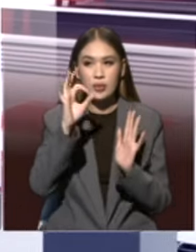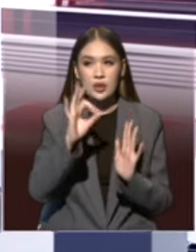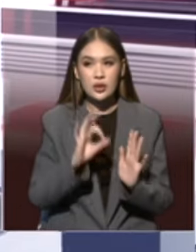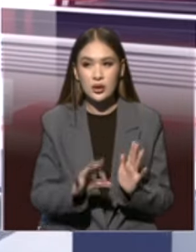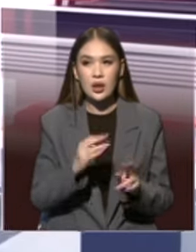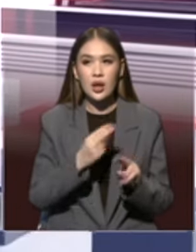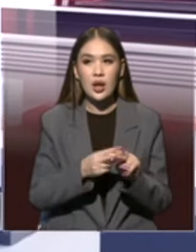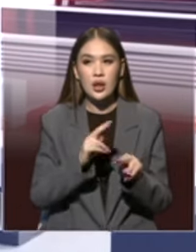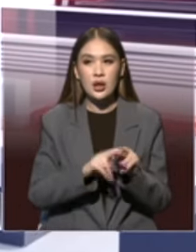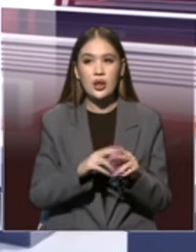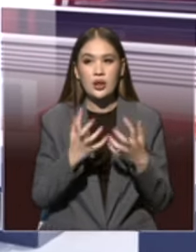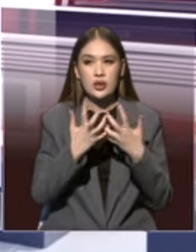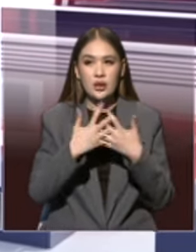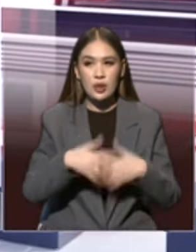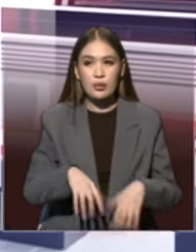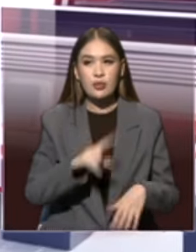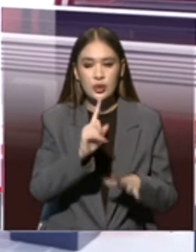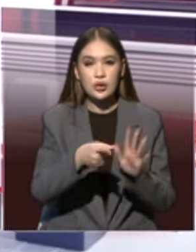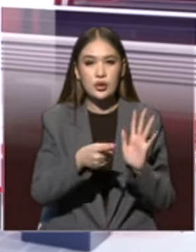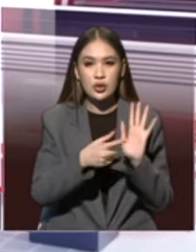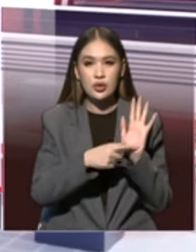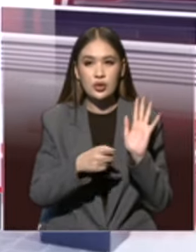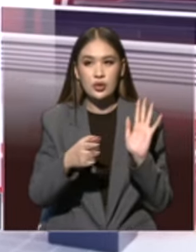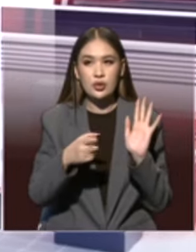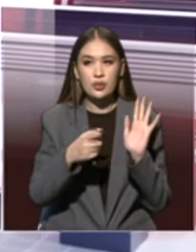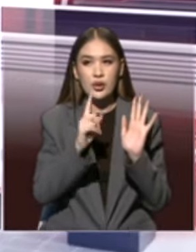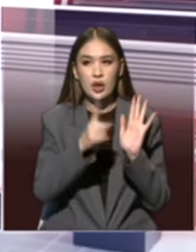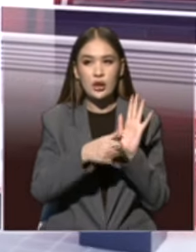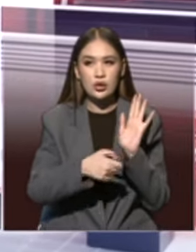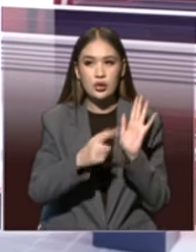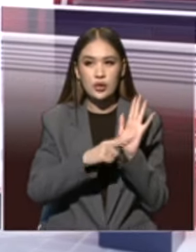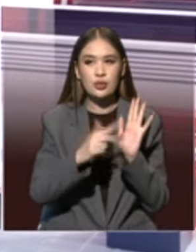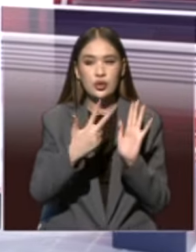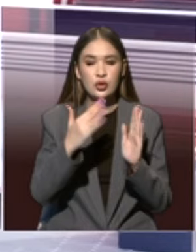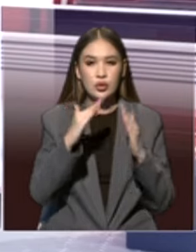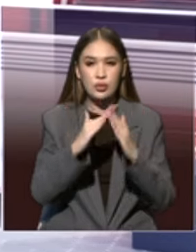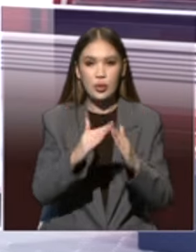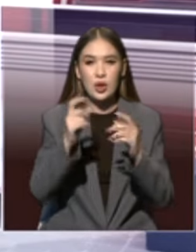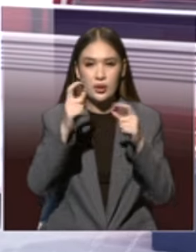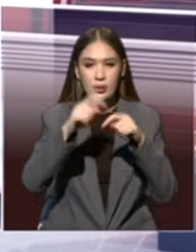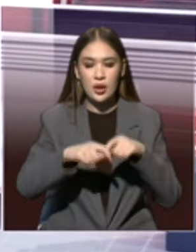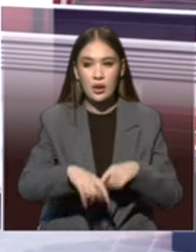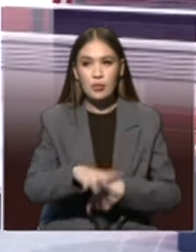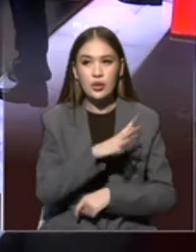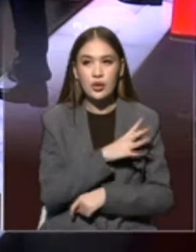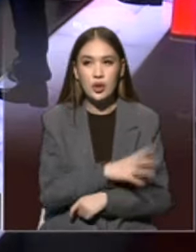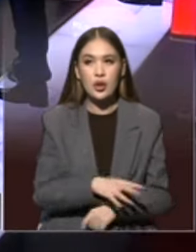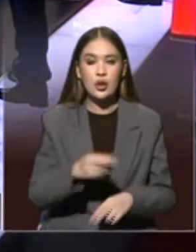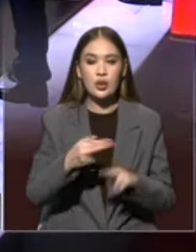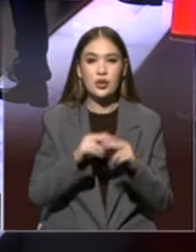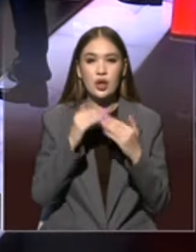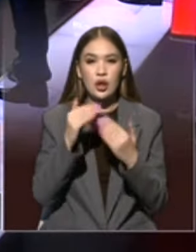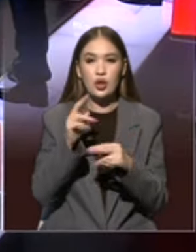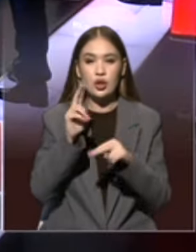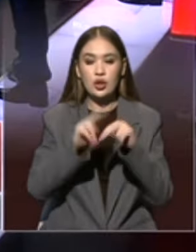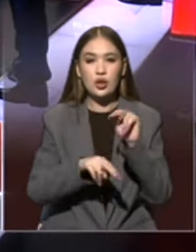3679 үй зерттеліп, 1673 үй бағаланды. Құрметті спикерлер, өнеркәсіп және құрылыс министрлігі мен